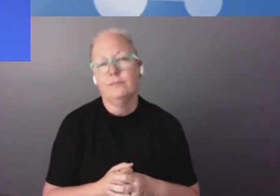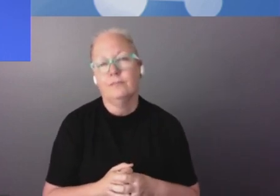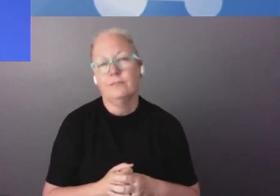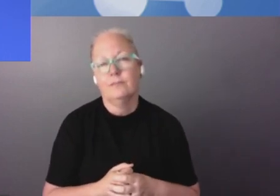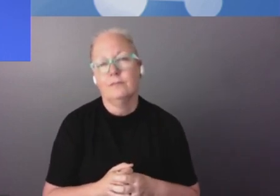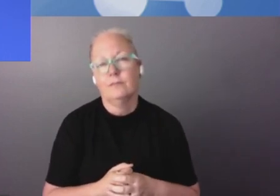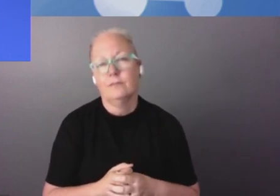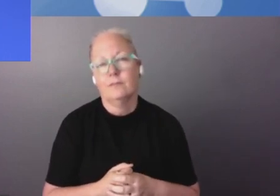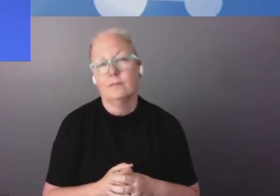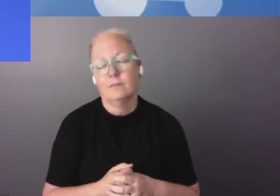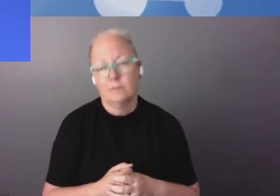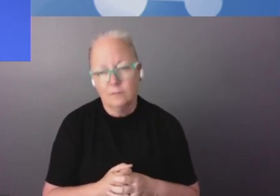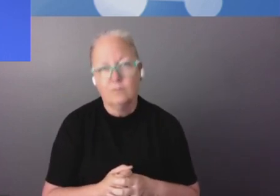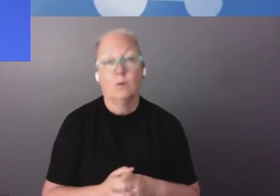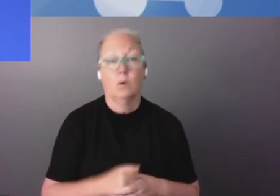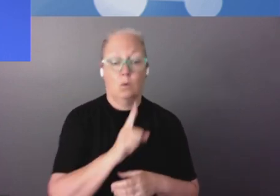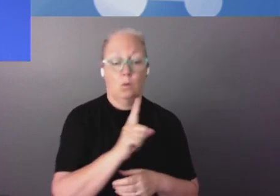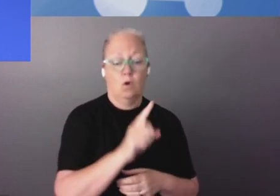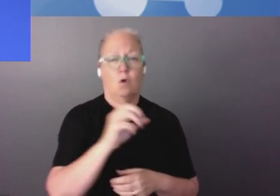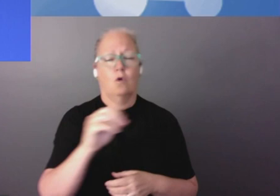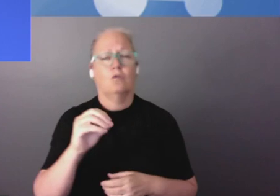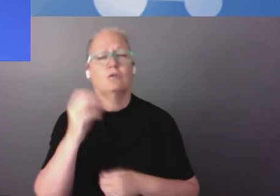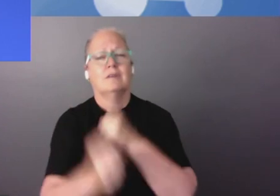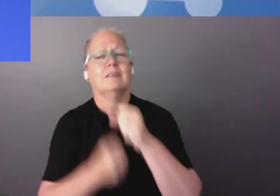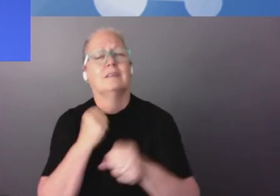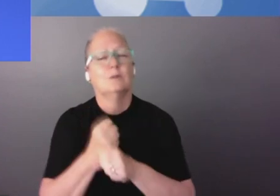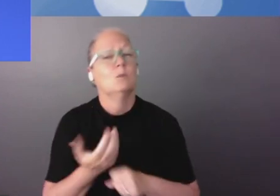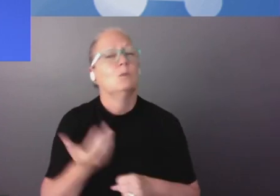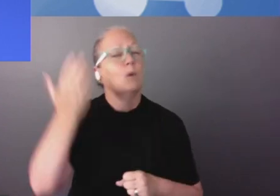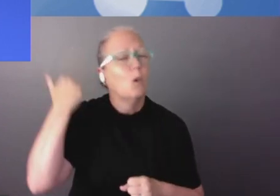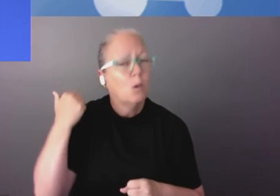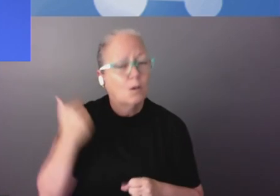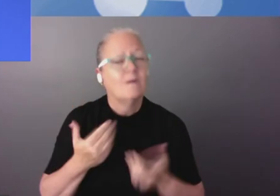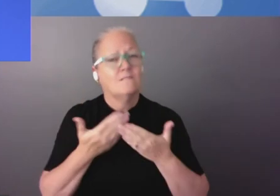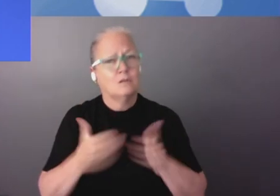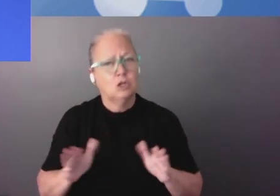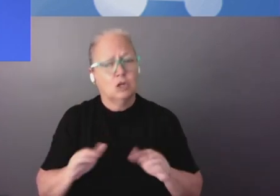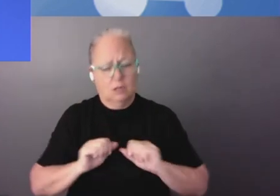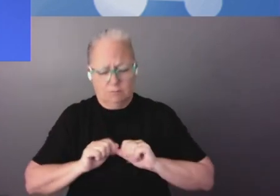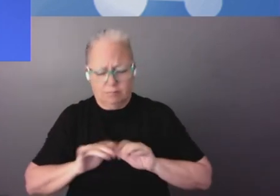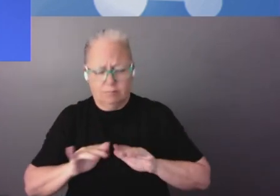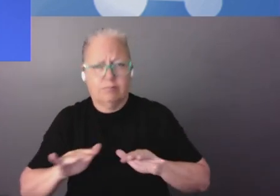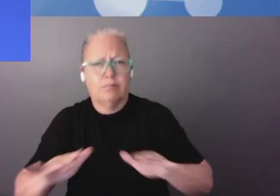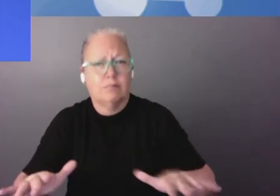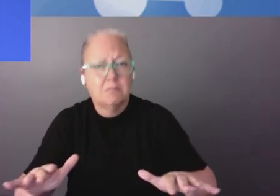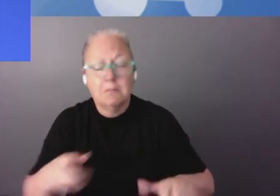tym, przynajmniej w dużym stopniu, poprzez powołanie odpowiednich instytucji